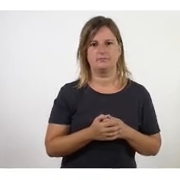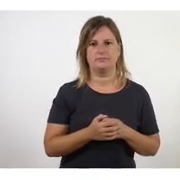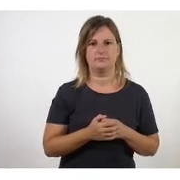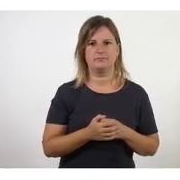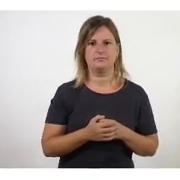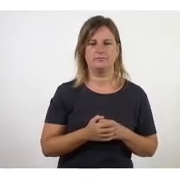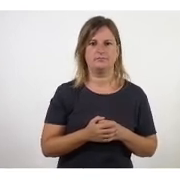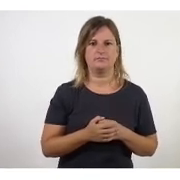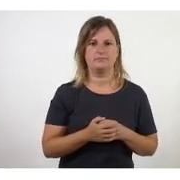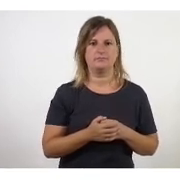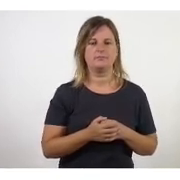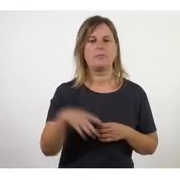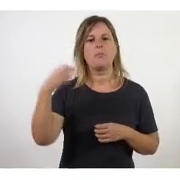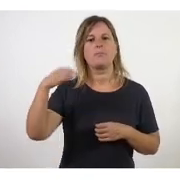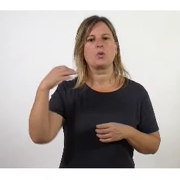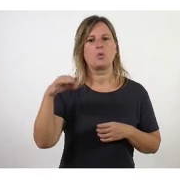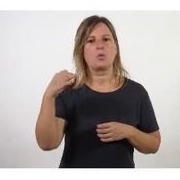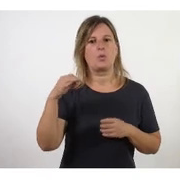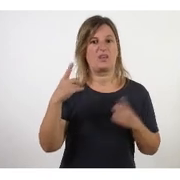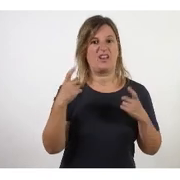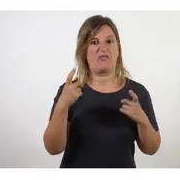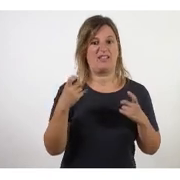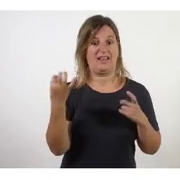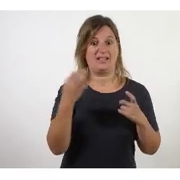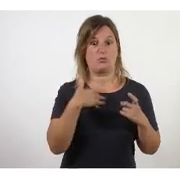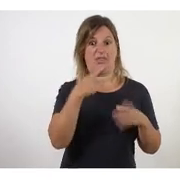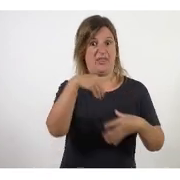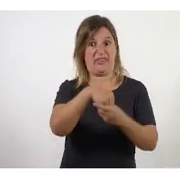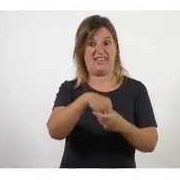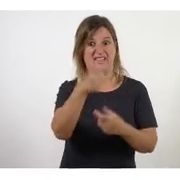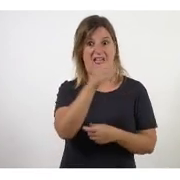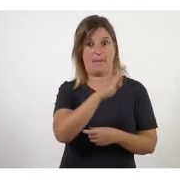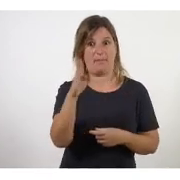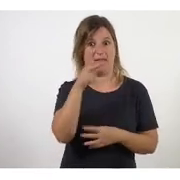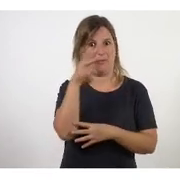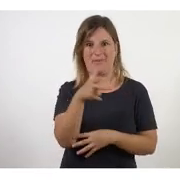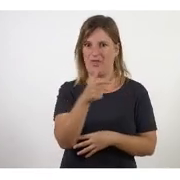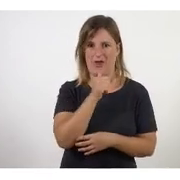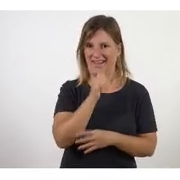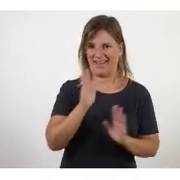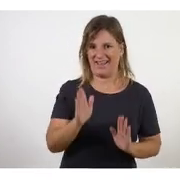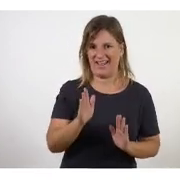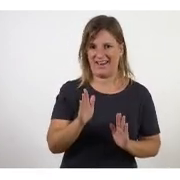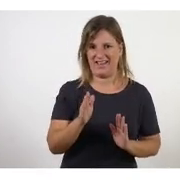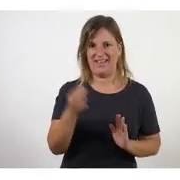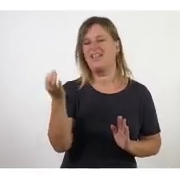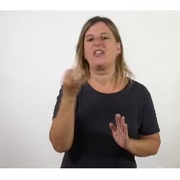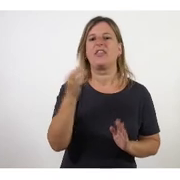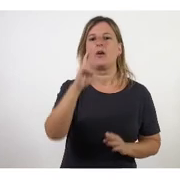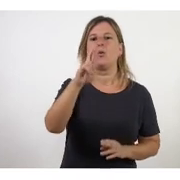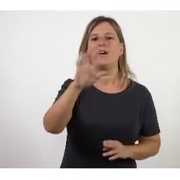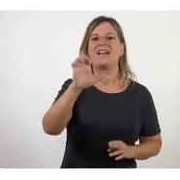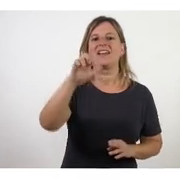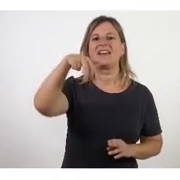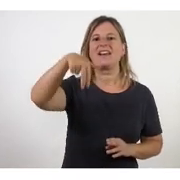Per tant, l'únic que em faltaria ara, això està dins de la meva aplicació, no és un vídeo. He de fer el que s'anomena, en argot és el render, o